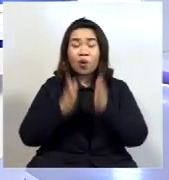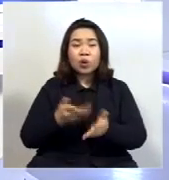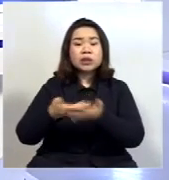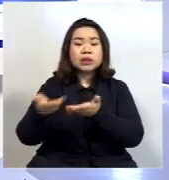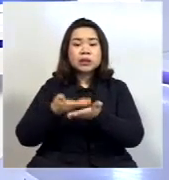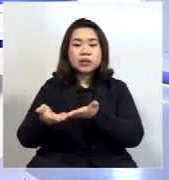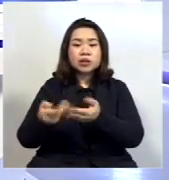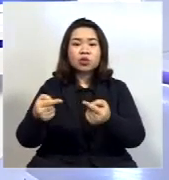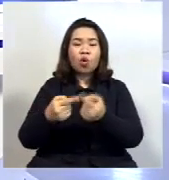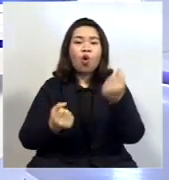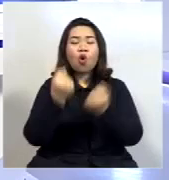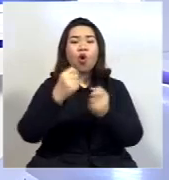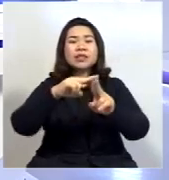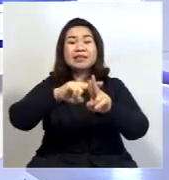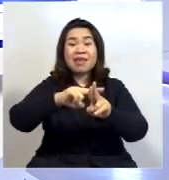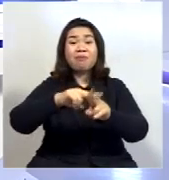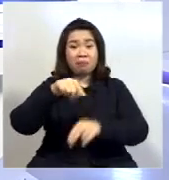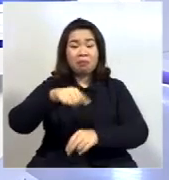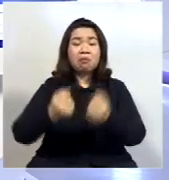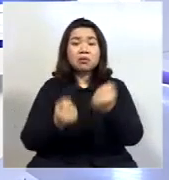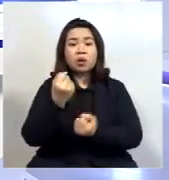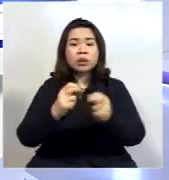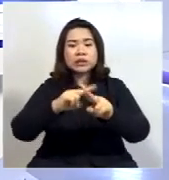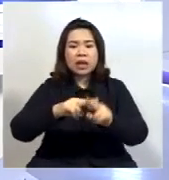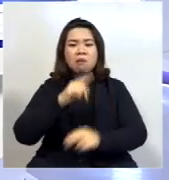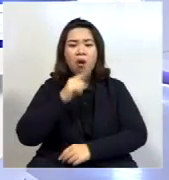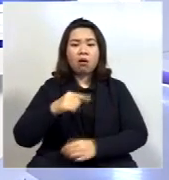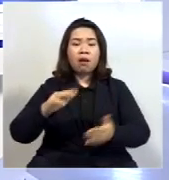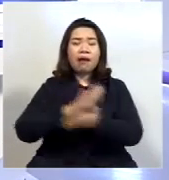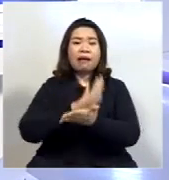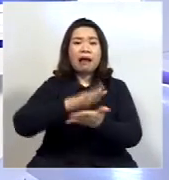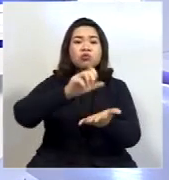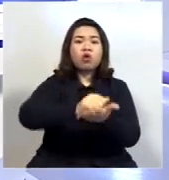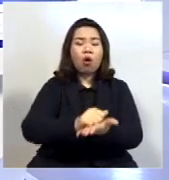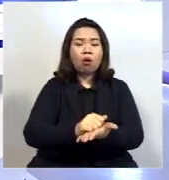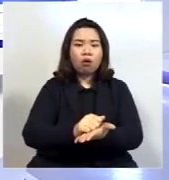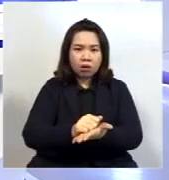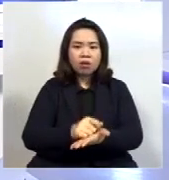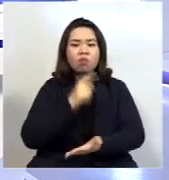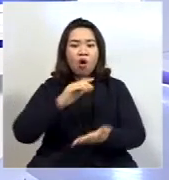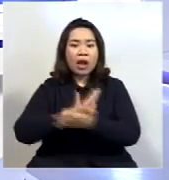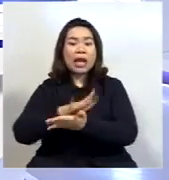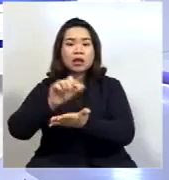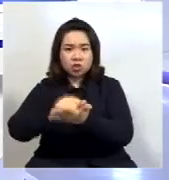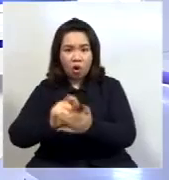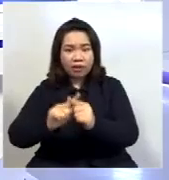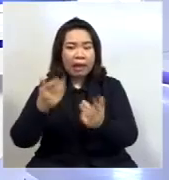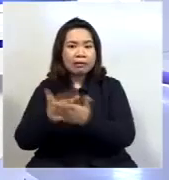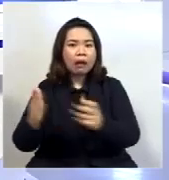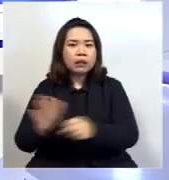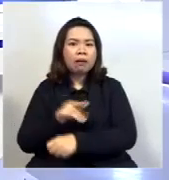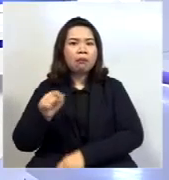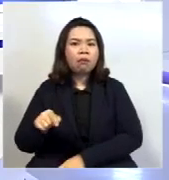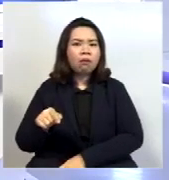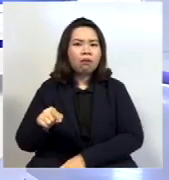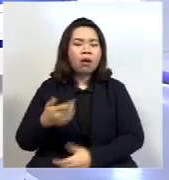ซื้อเชฟโรเล็ตมาก่อนหน้านี ้ บางคนบอกว่ายังได้เป็นใบจองอยู่เลยคนที่ได้เป็นใบจองอยู่เลยแต่เป็นราคาเต็มนะยัง